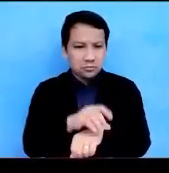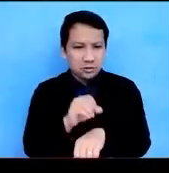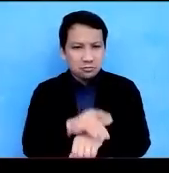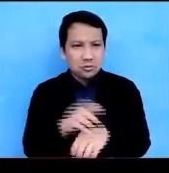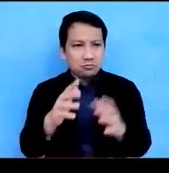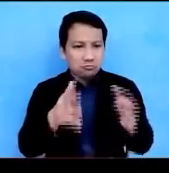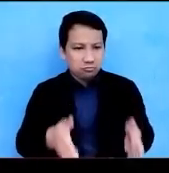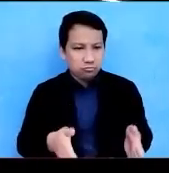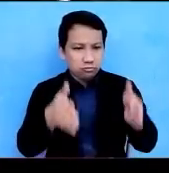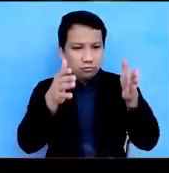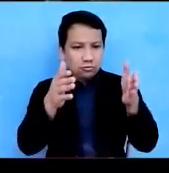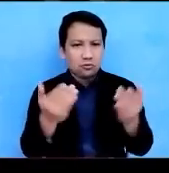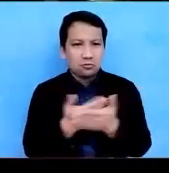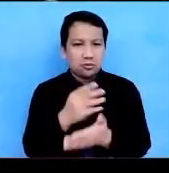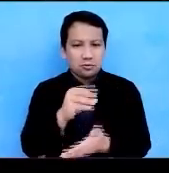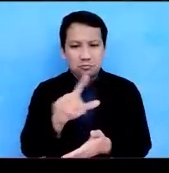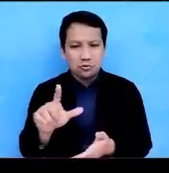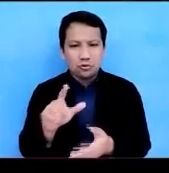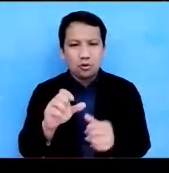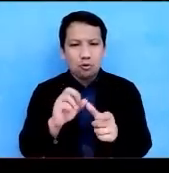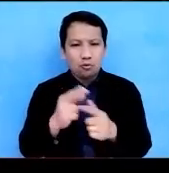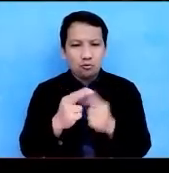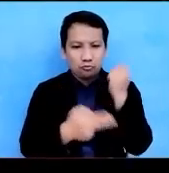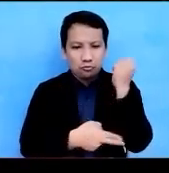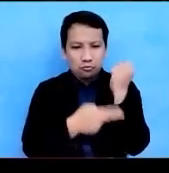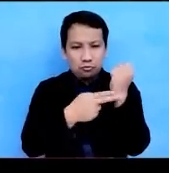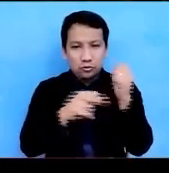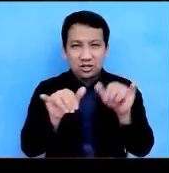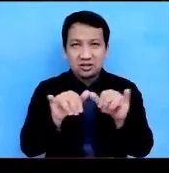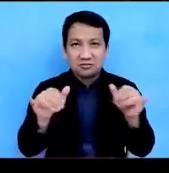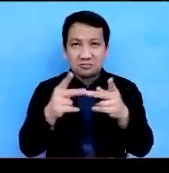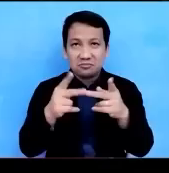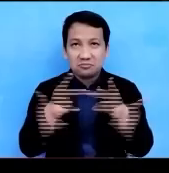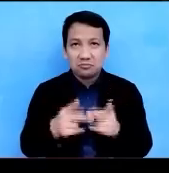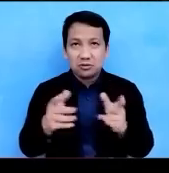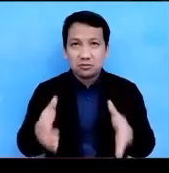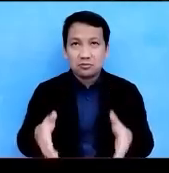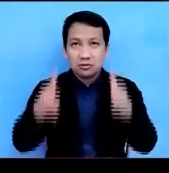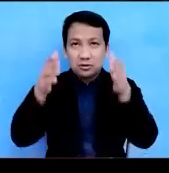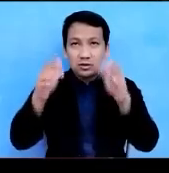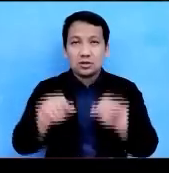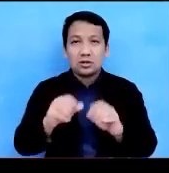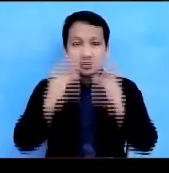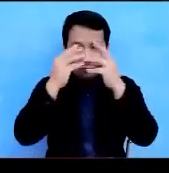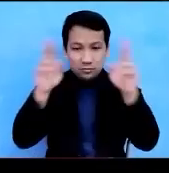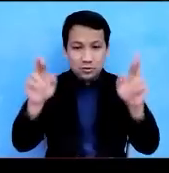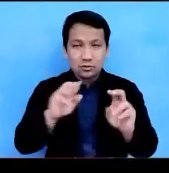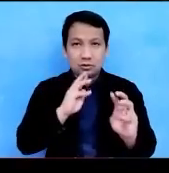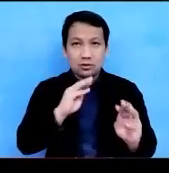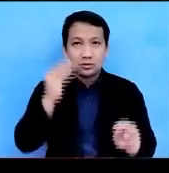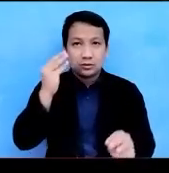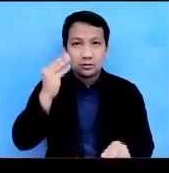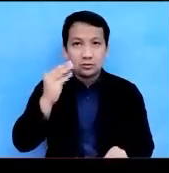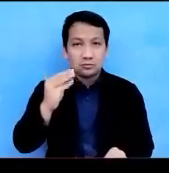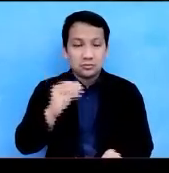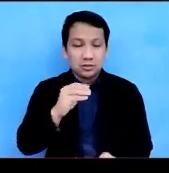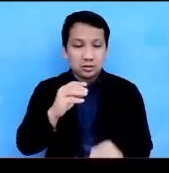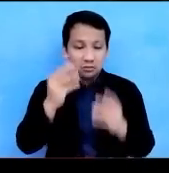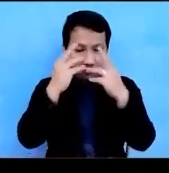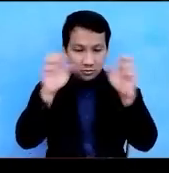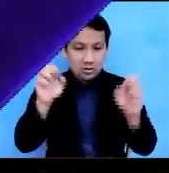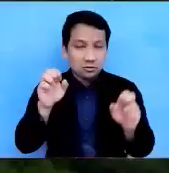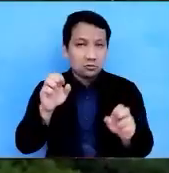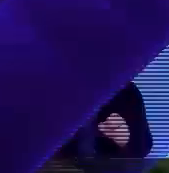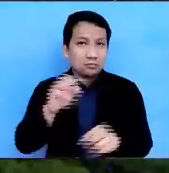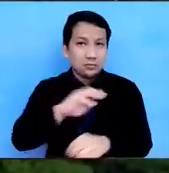raw ng mall o ng hotel dito sa kinatitirikan ng gusali. Sagot naman agad ang alkalde ng Maynila, malabo raw mangyari yan.